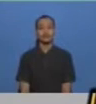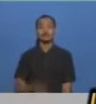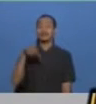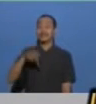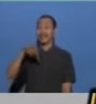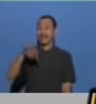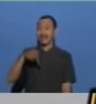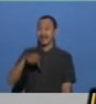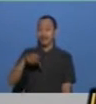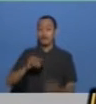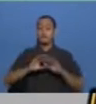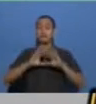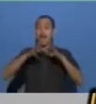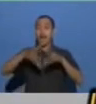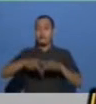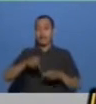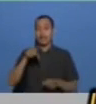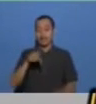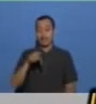menjadi pandemi,